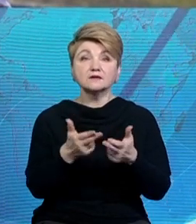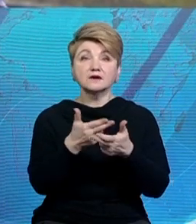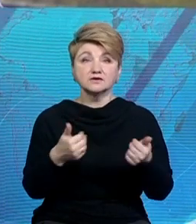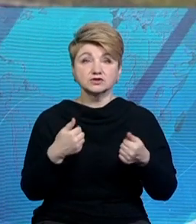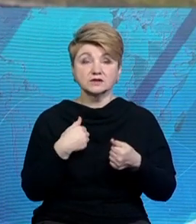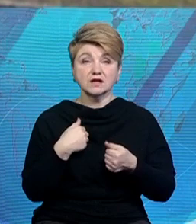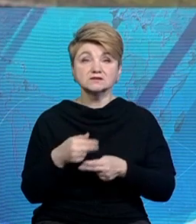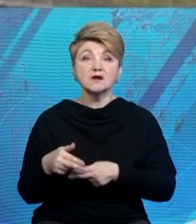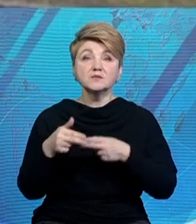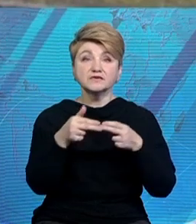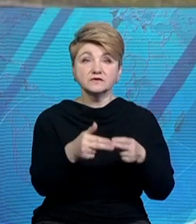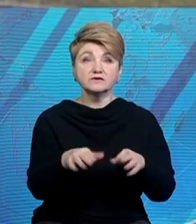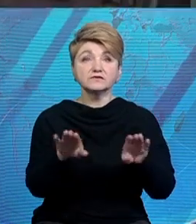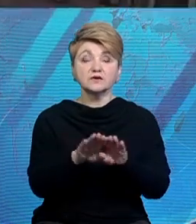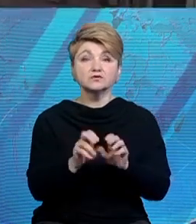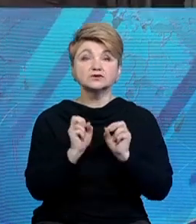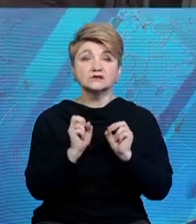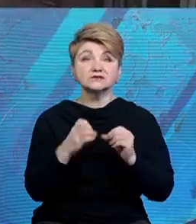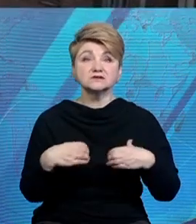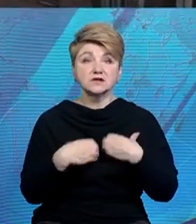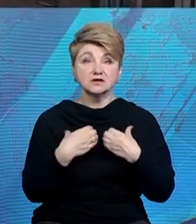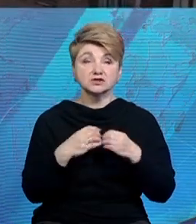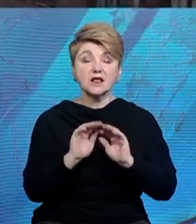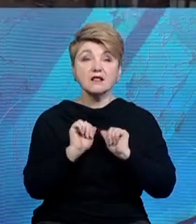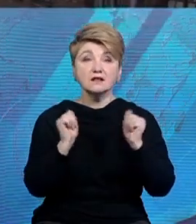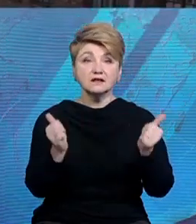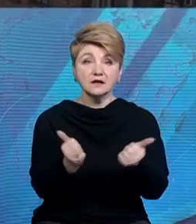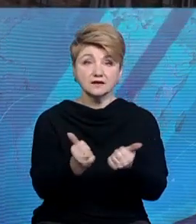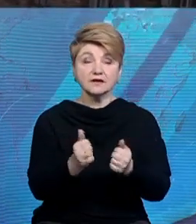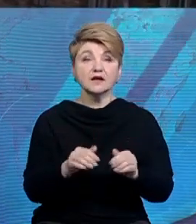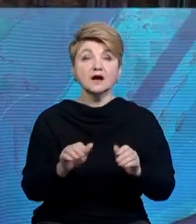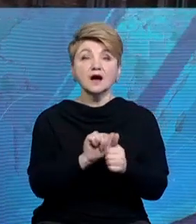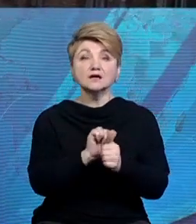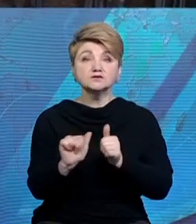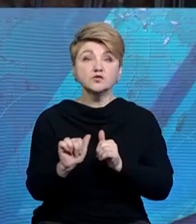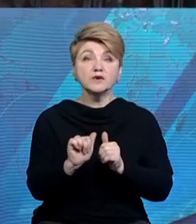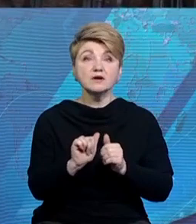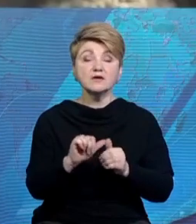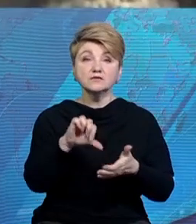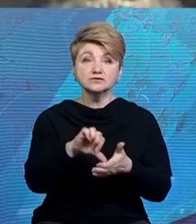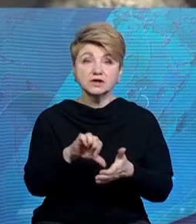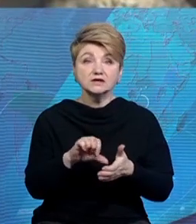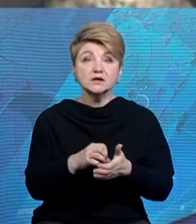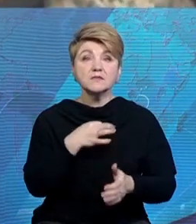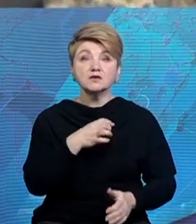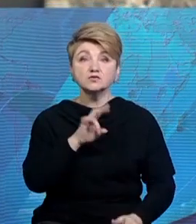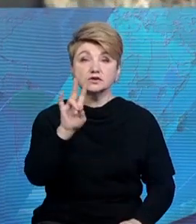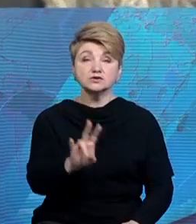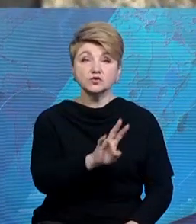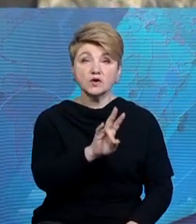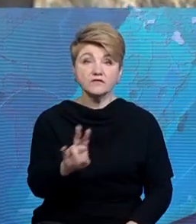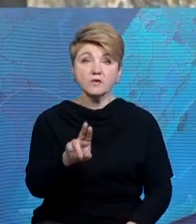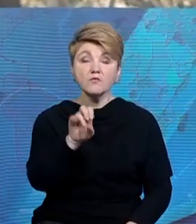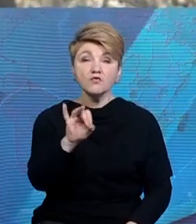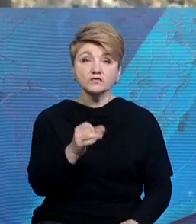нас привезли в такой же лагерь. Особая миссия у представителей белорусского духовенства. Протоиерей Федор Повный